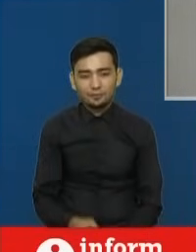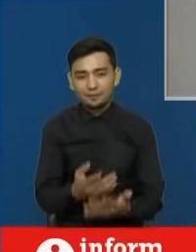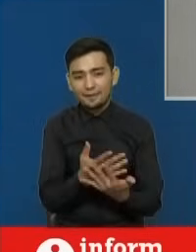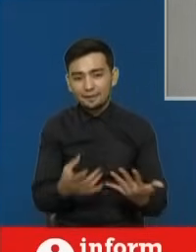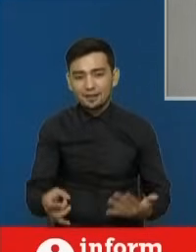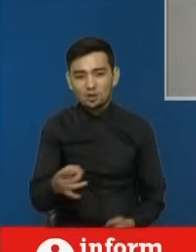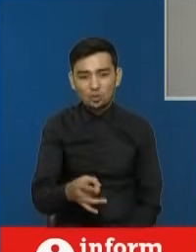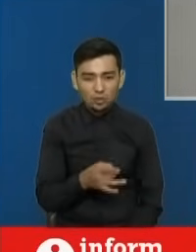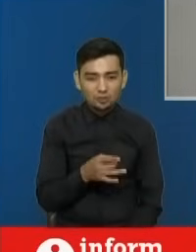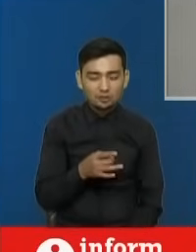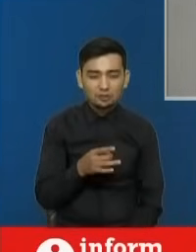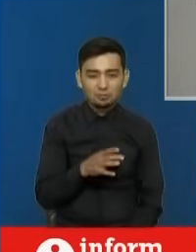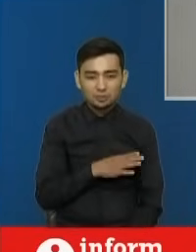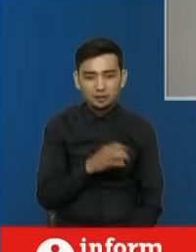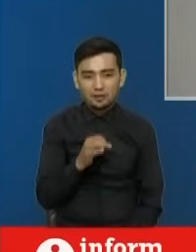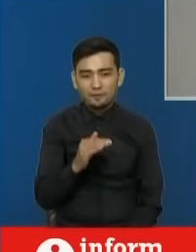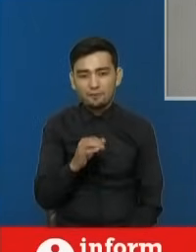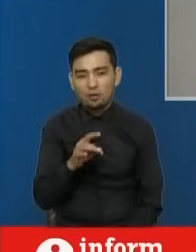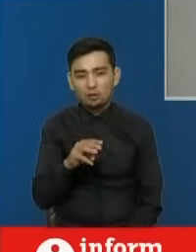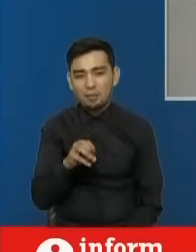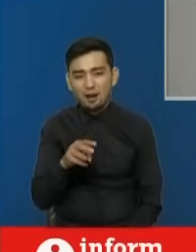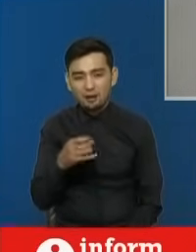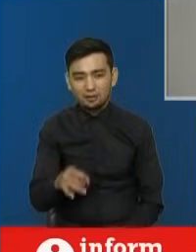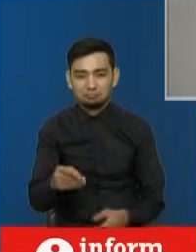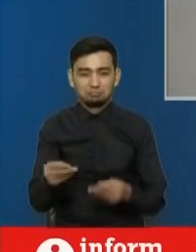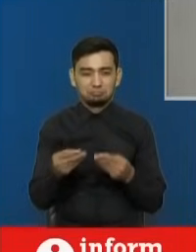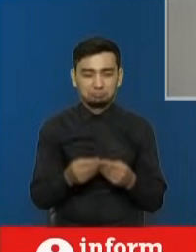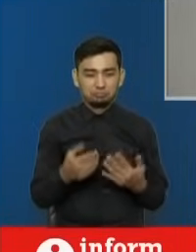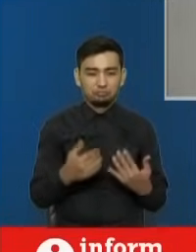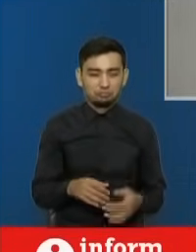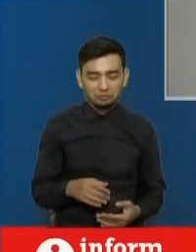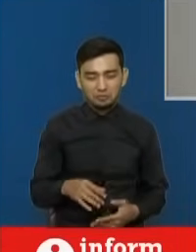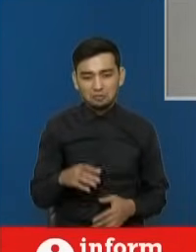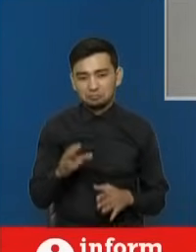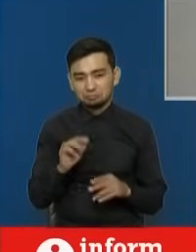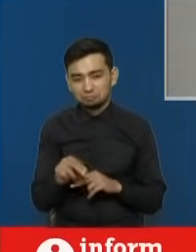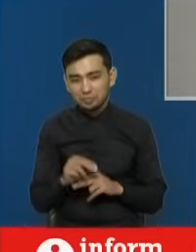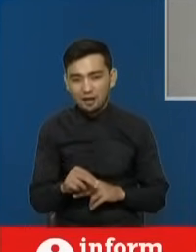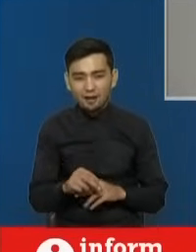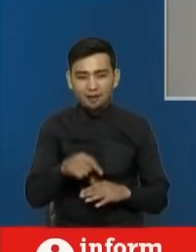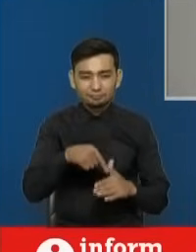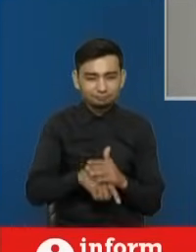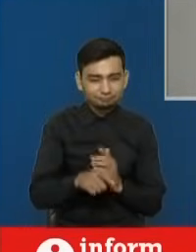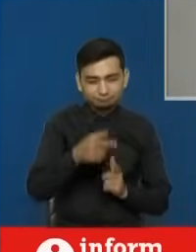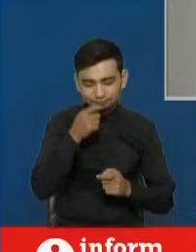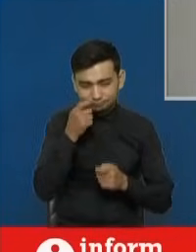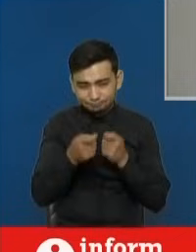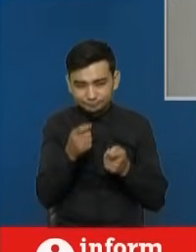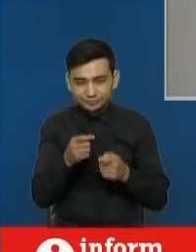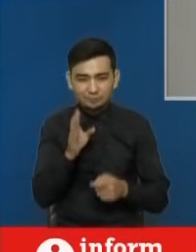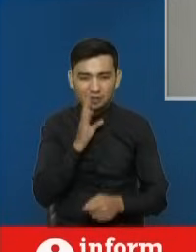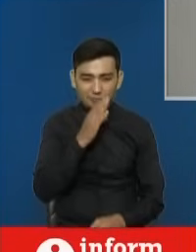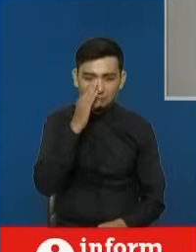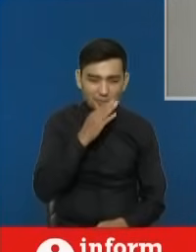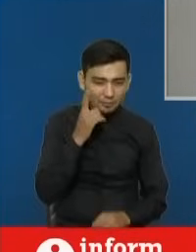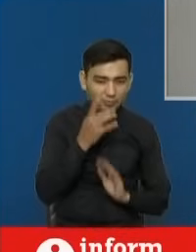в принципе, формально они якобы проходят обучение, а углубленно, чтобы и папа, и мама